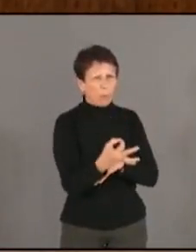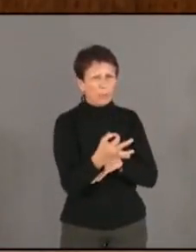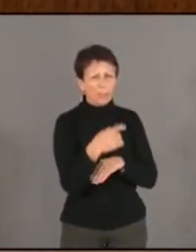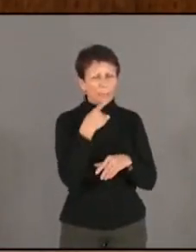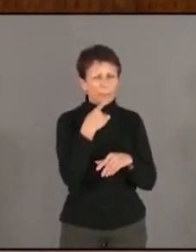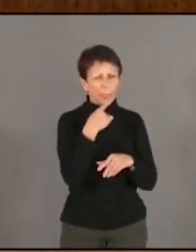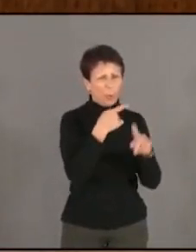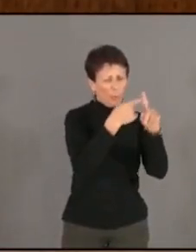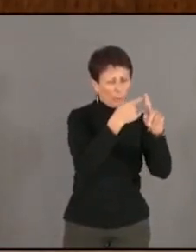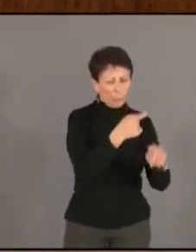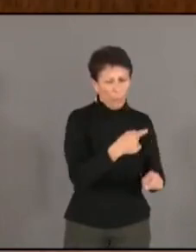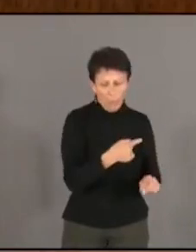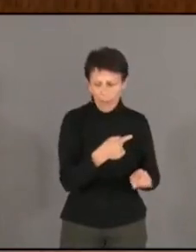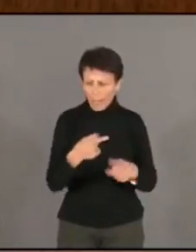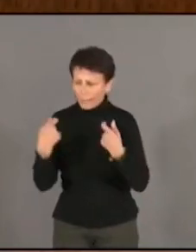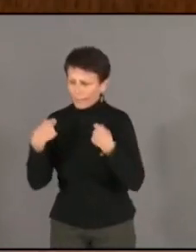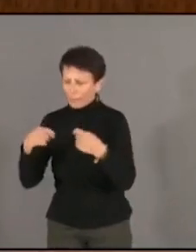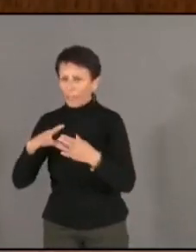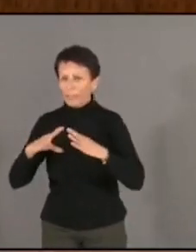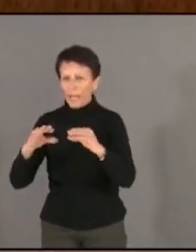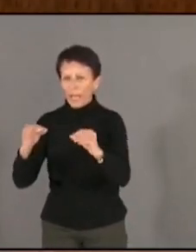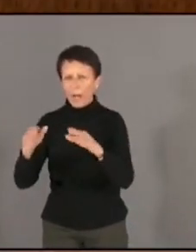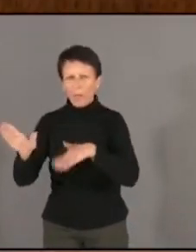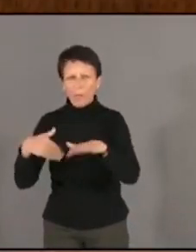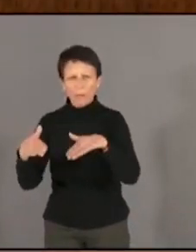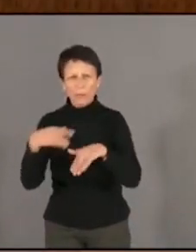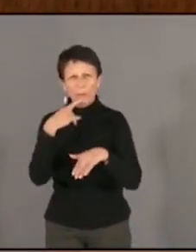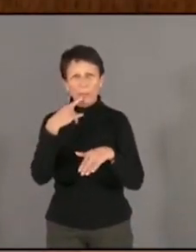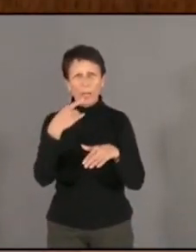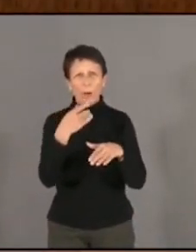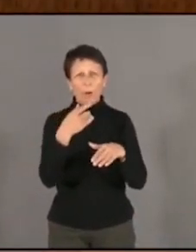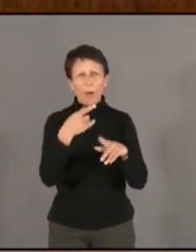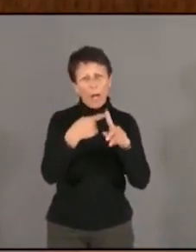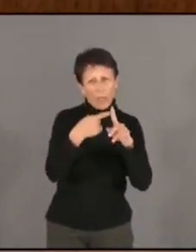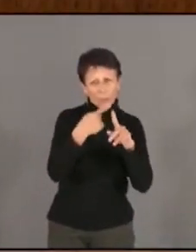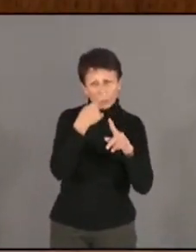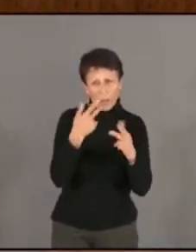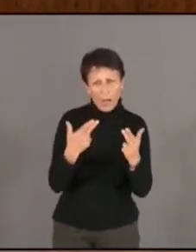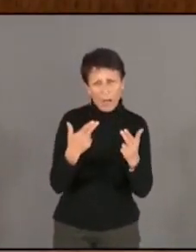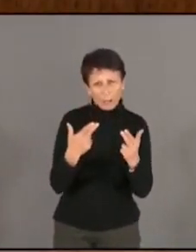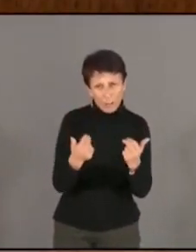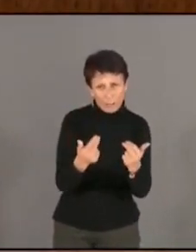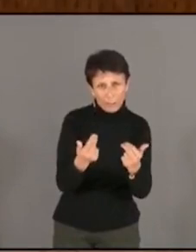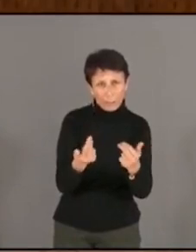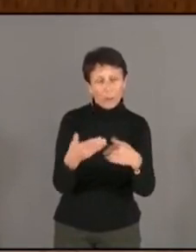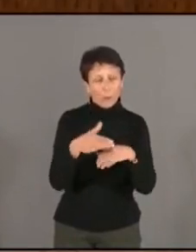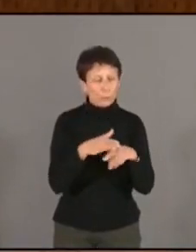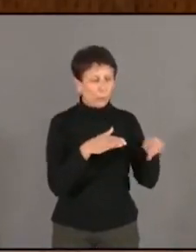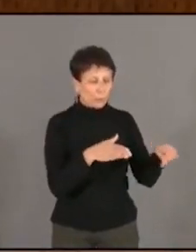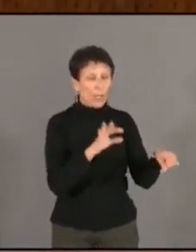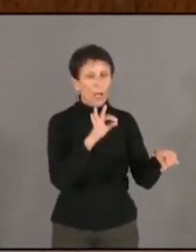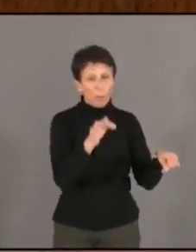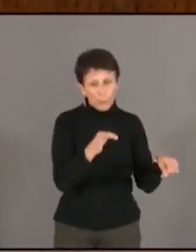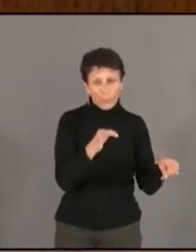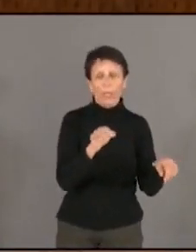les recettes réelles de fonctionnement. Ce niveau de taux correspond à un ratio satisfaisant. Cependant, l'épargne brute dégagée couvre certes quasiment